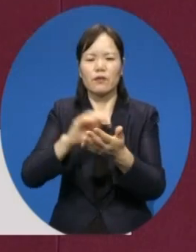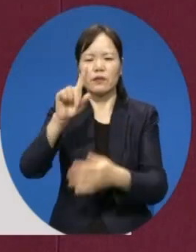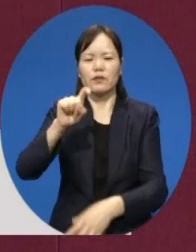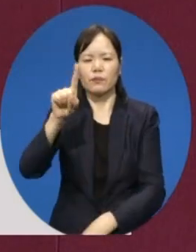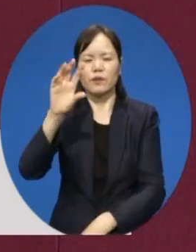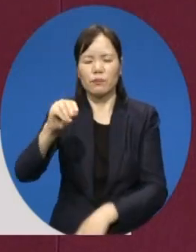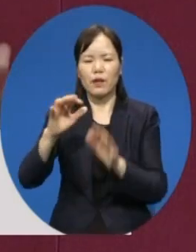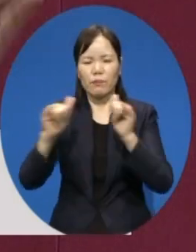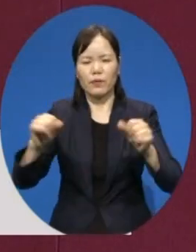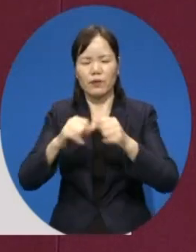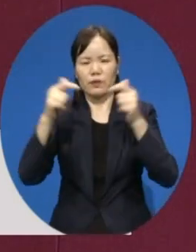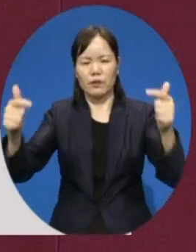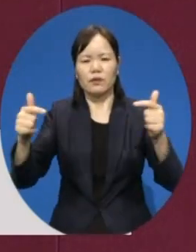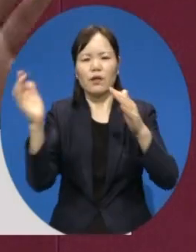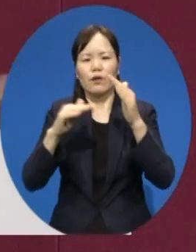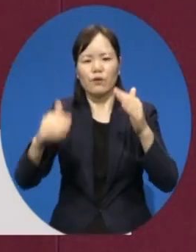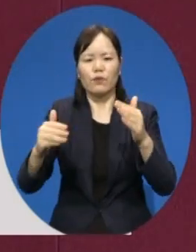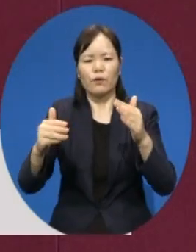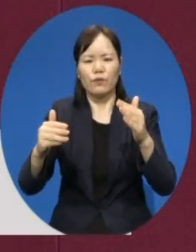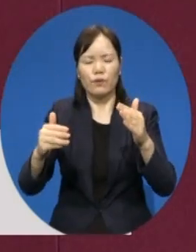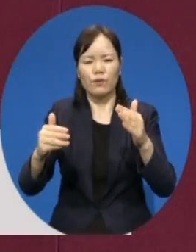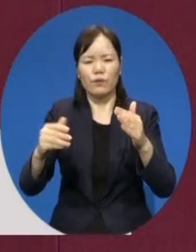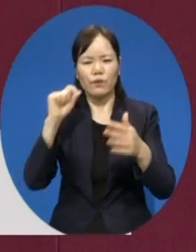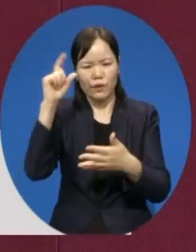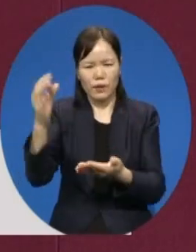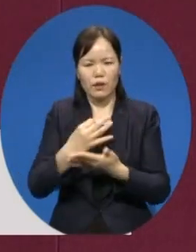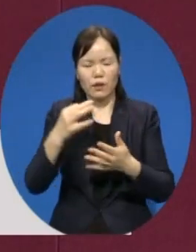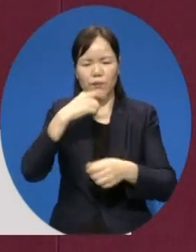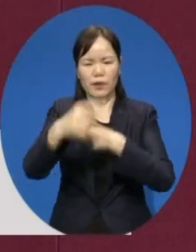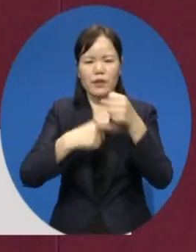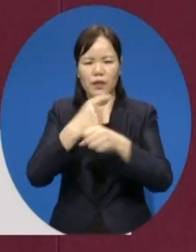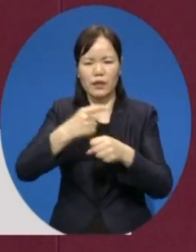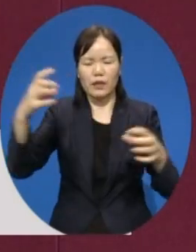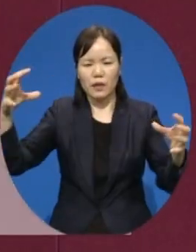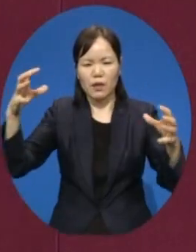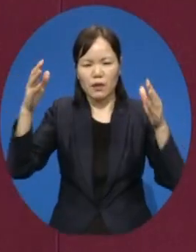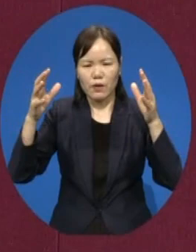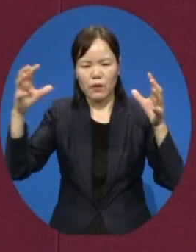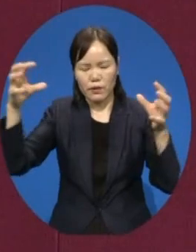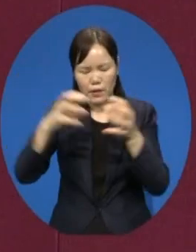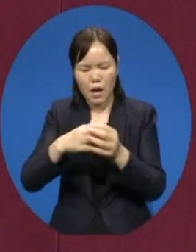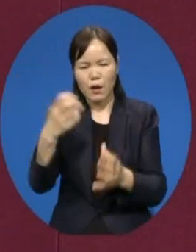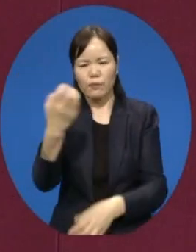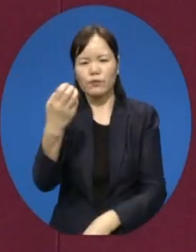늘었습니다. 그래서 공공부문 인건비 연간 90조 원에 달합니다.